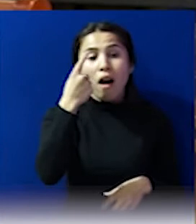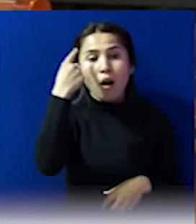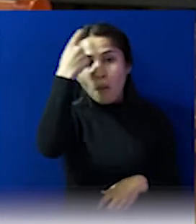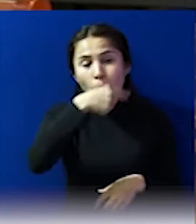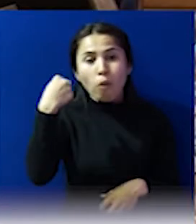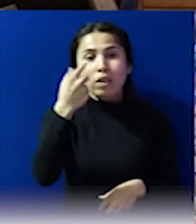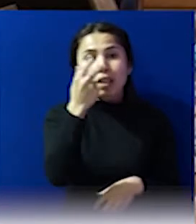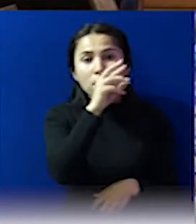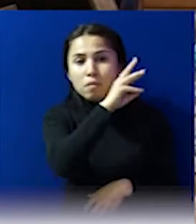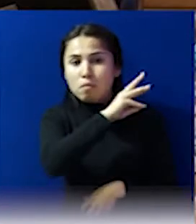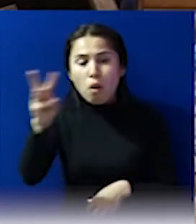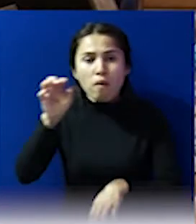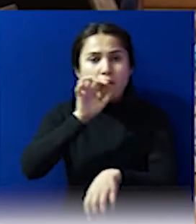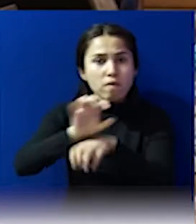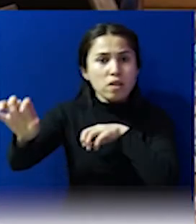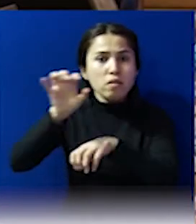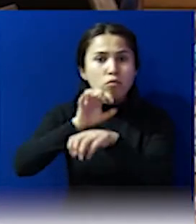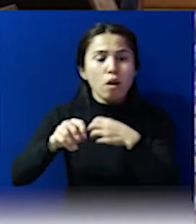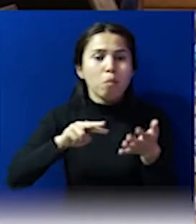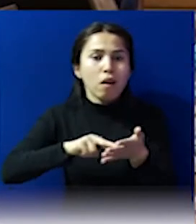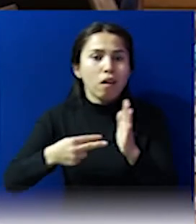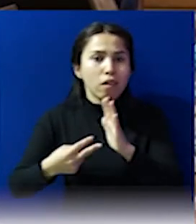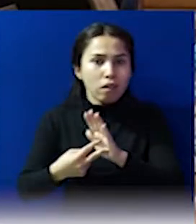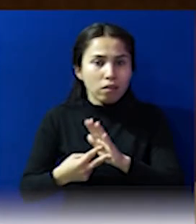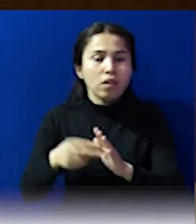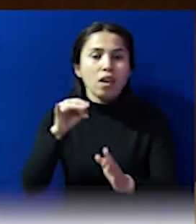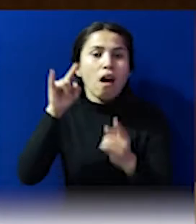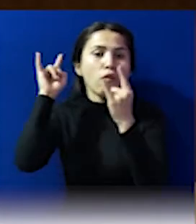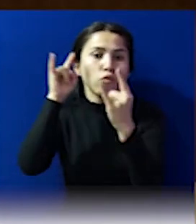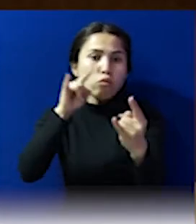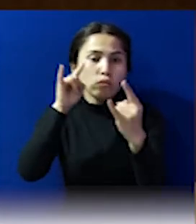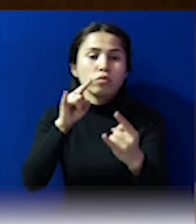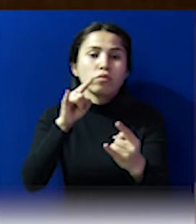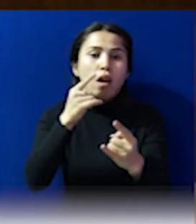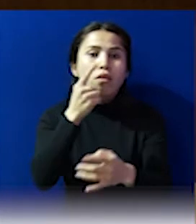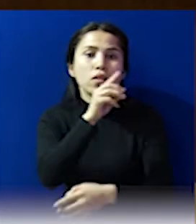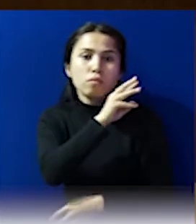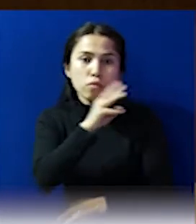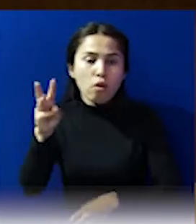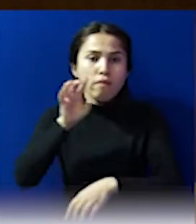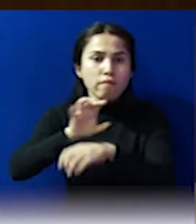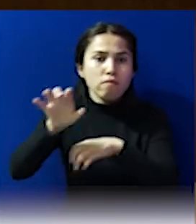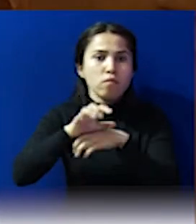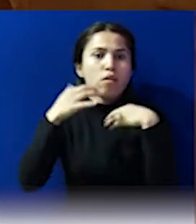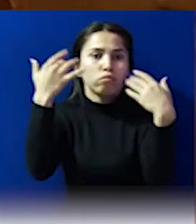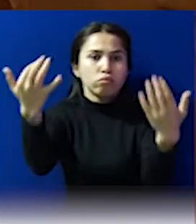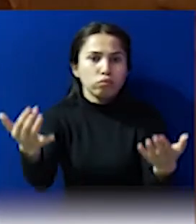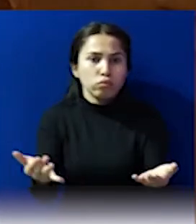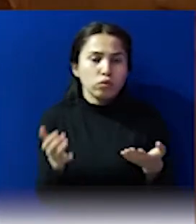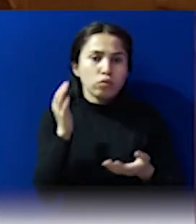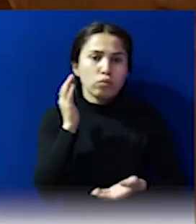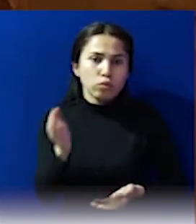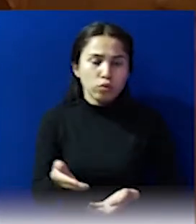сумму 1,6 миллиарда тенге. Однако, несмотря на финансовую поддержку, индивидуальные предприниматели отказываются